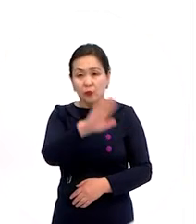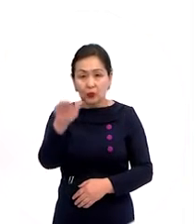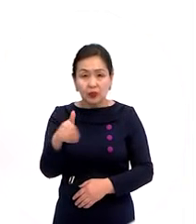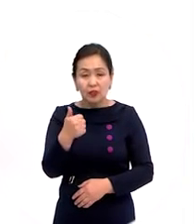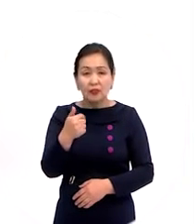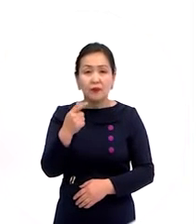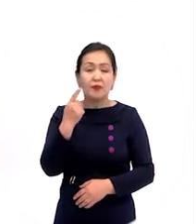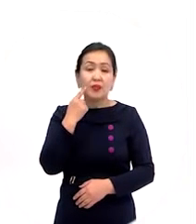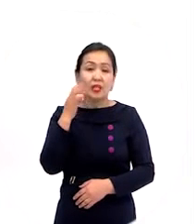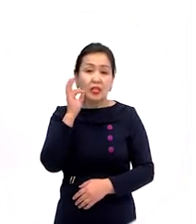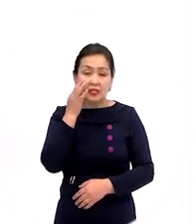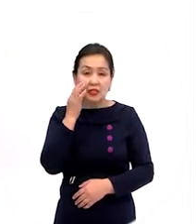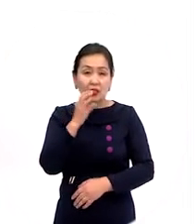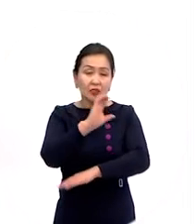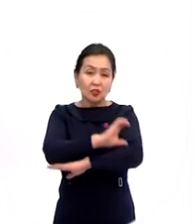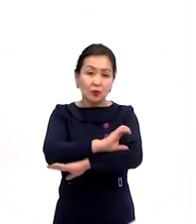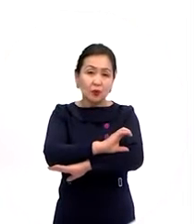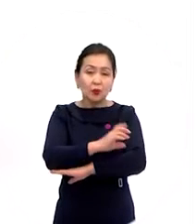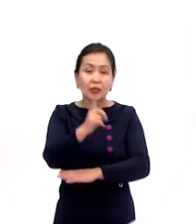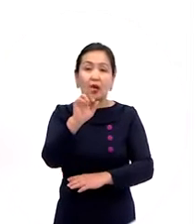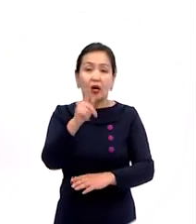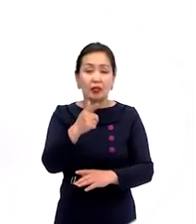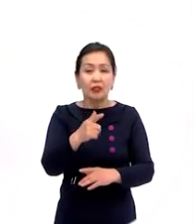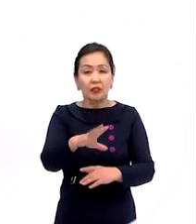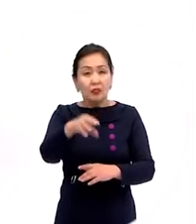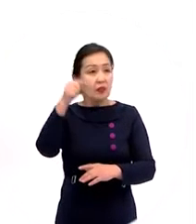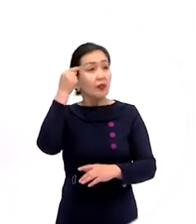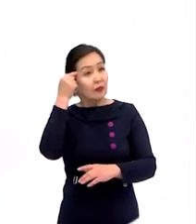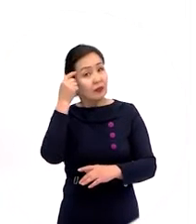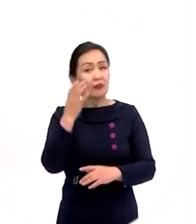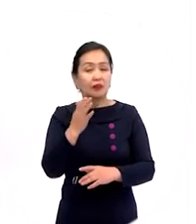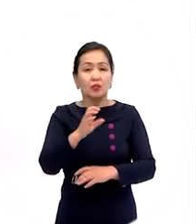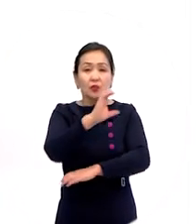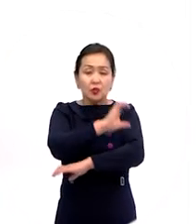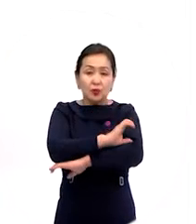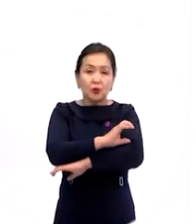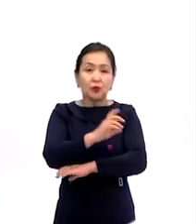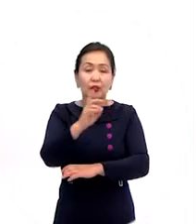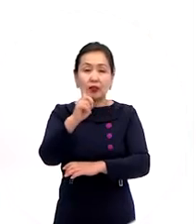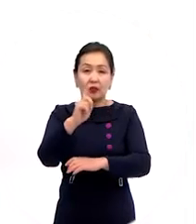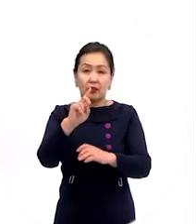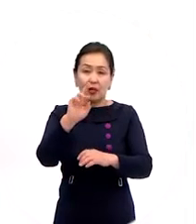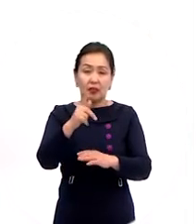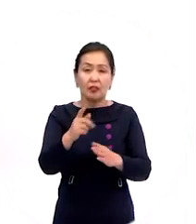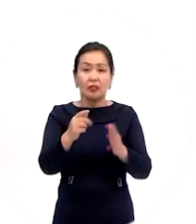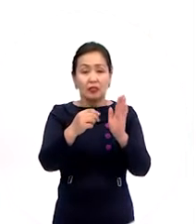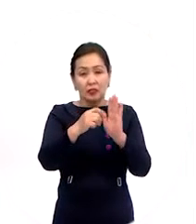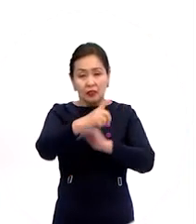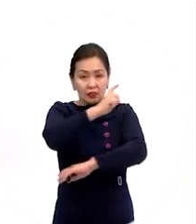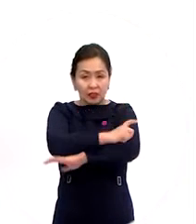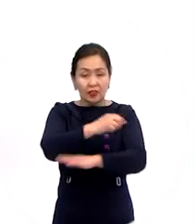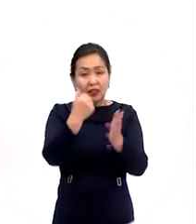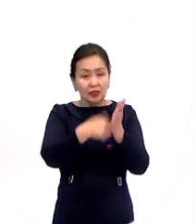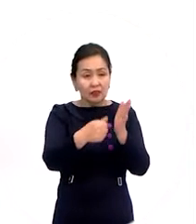бүгдээрээ Элсагийнхаа сургуулийн хаягийг эргээд бас санацгаая. Сургуулийн хаягийг хичээлийн дэвтрийн